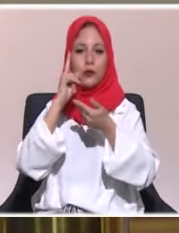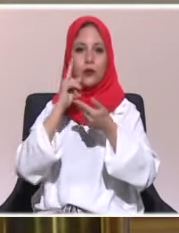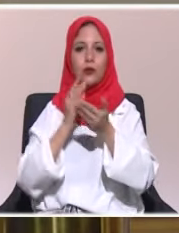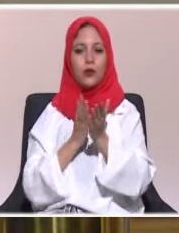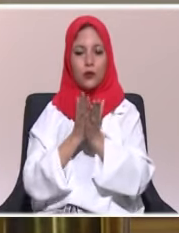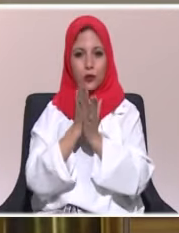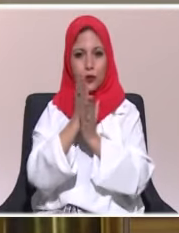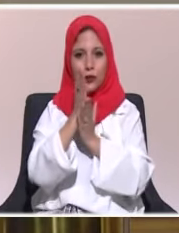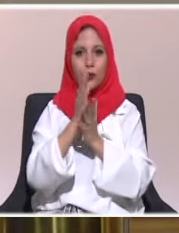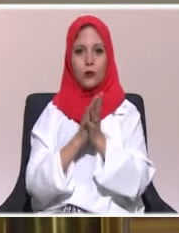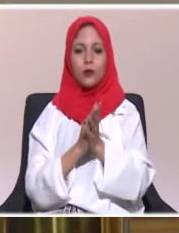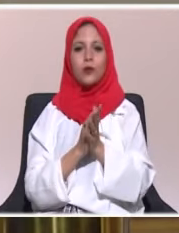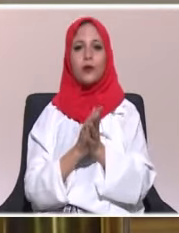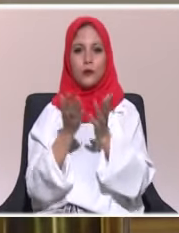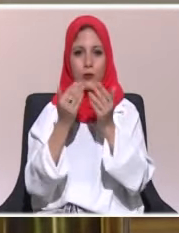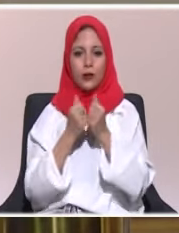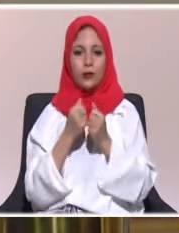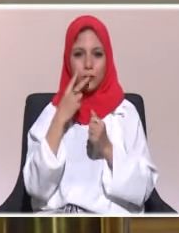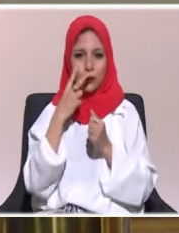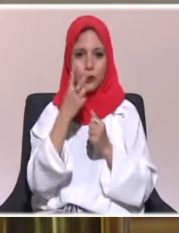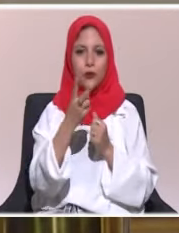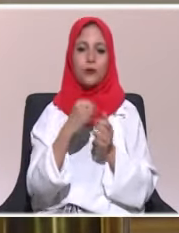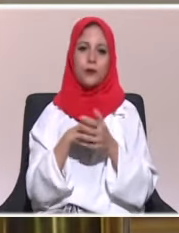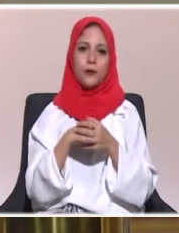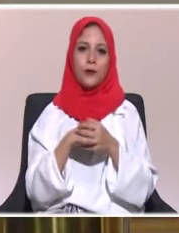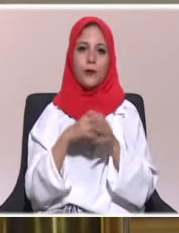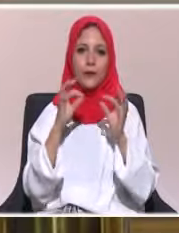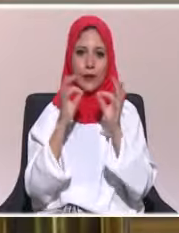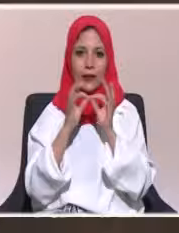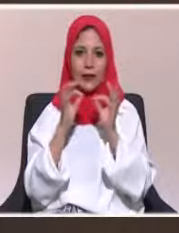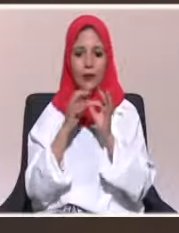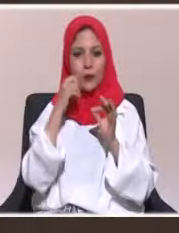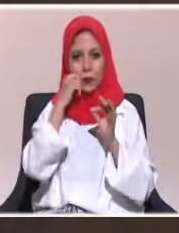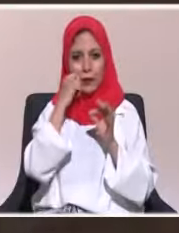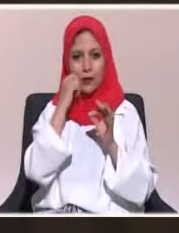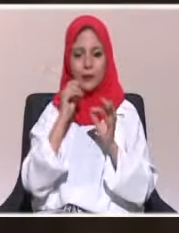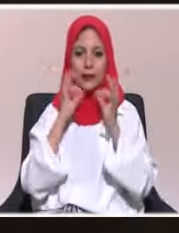فينا. وتعالوا نبدأ حلقتنا في واحد من الناس.